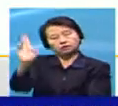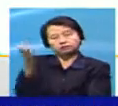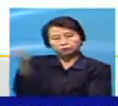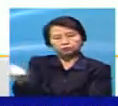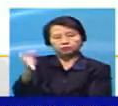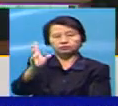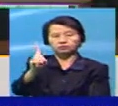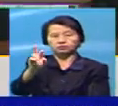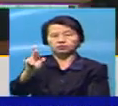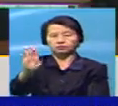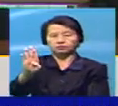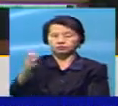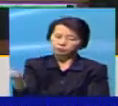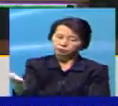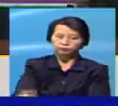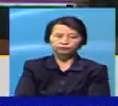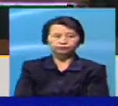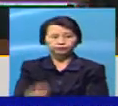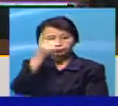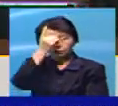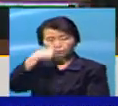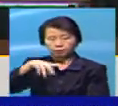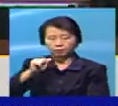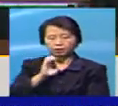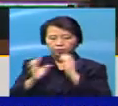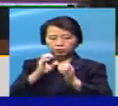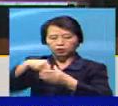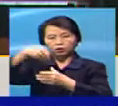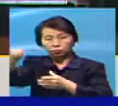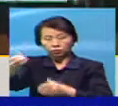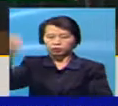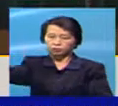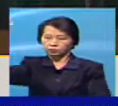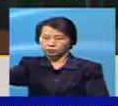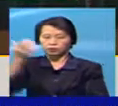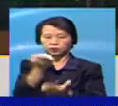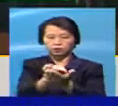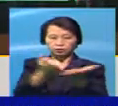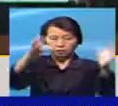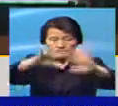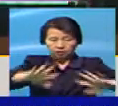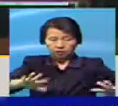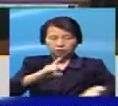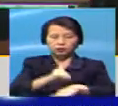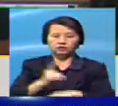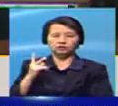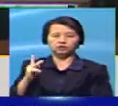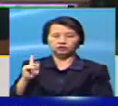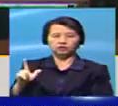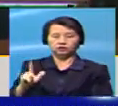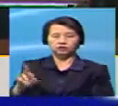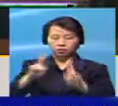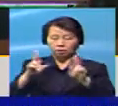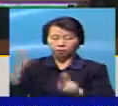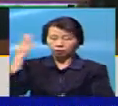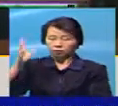kita serah kepada syarikat tentukan. Datuk Seri Mustapa bercakap di luar seminar Komuniti Ekonomi ASEAN AEC di Ibu Negara. Rabu